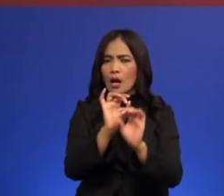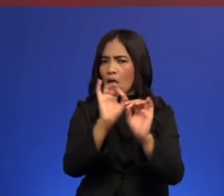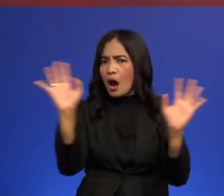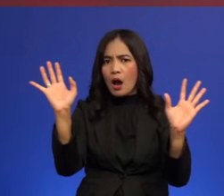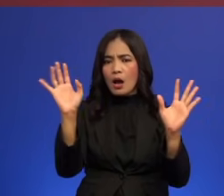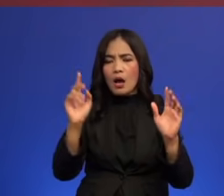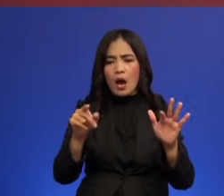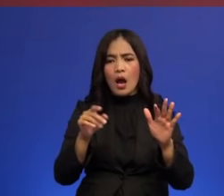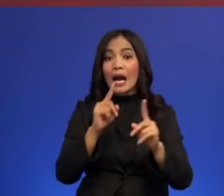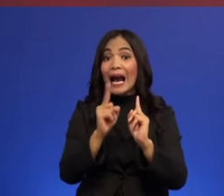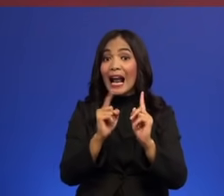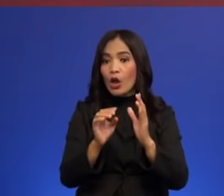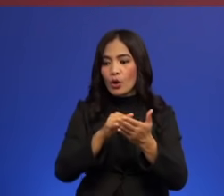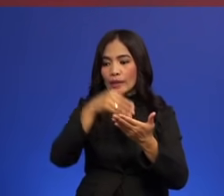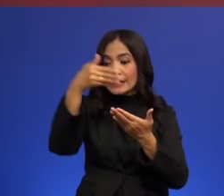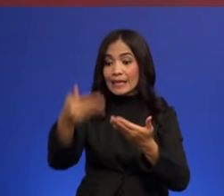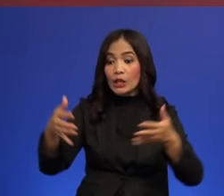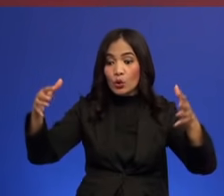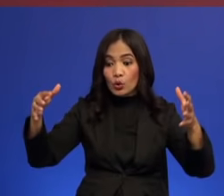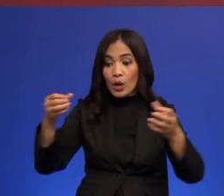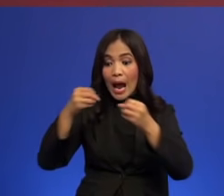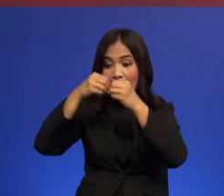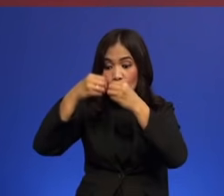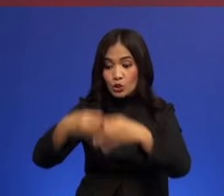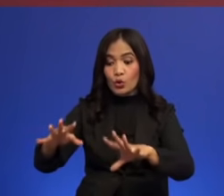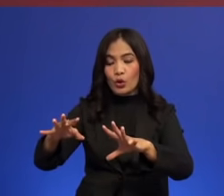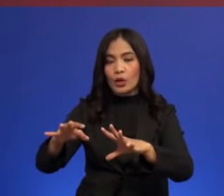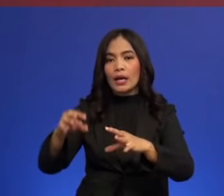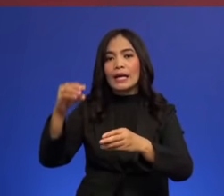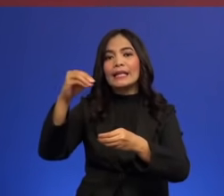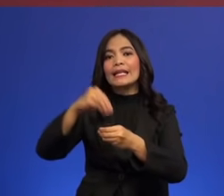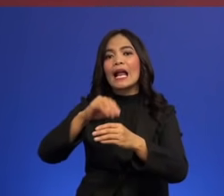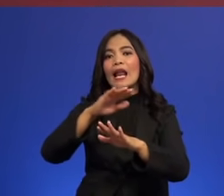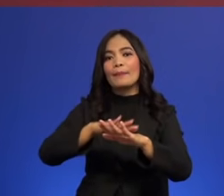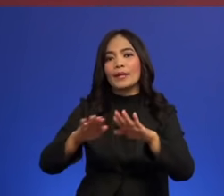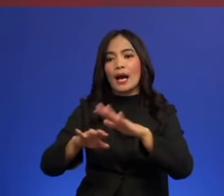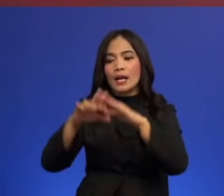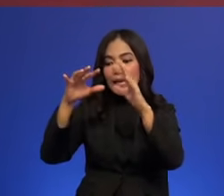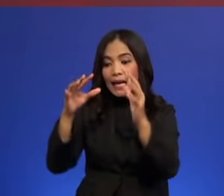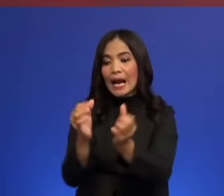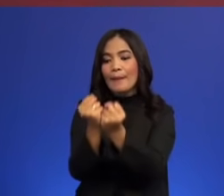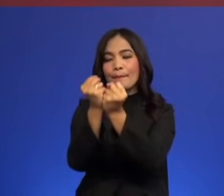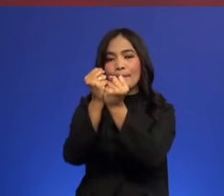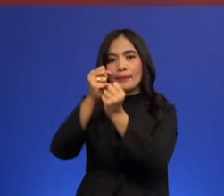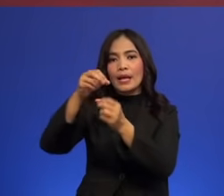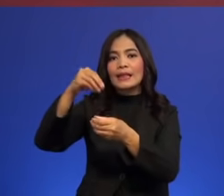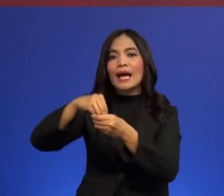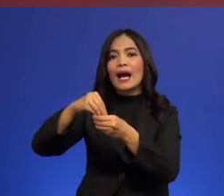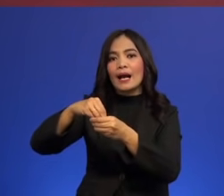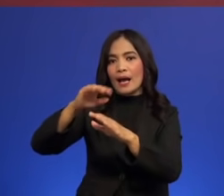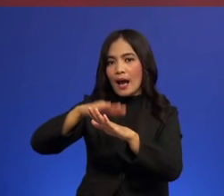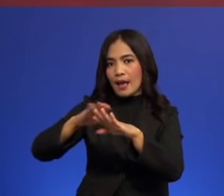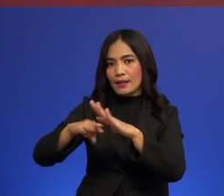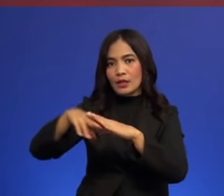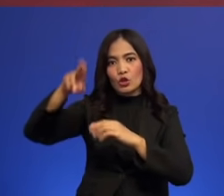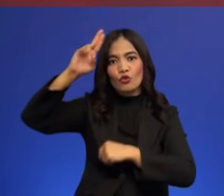kalaupun aku harus jatuh dan hancur, aku jatuh di genggam-Mu, ya Tuhan.